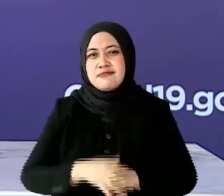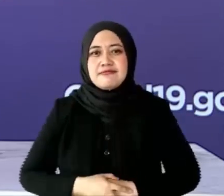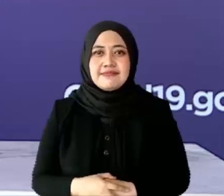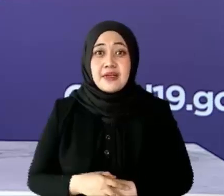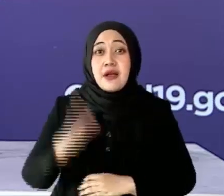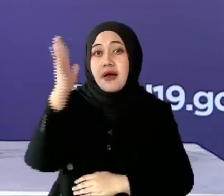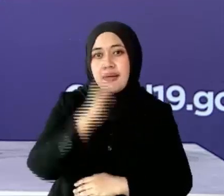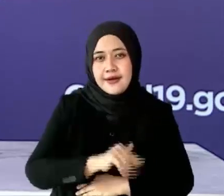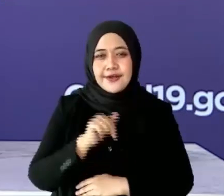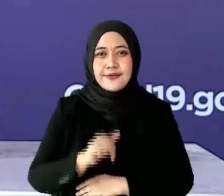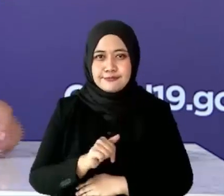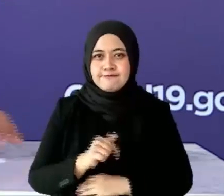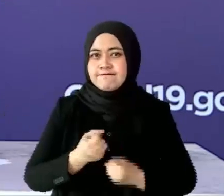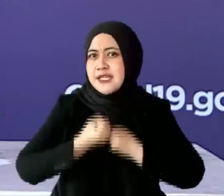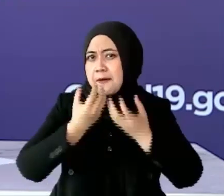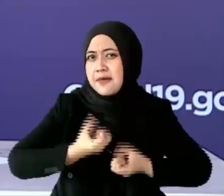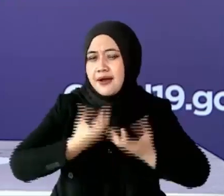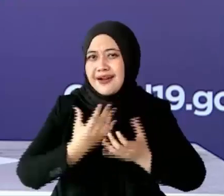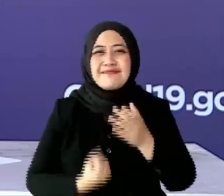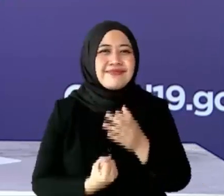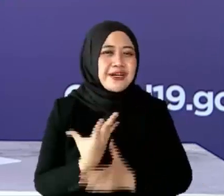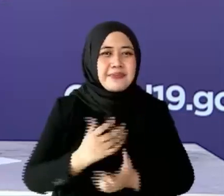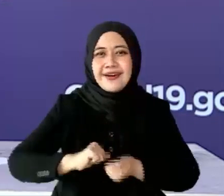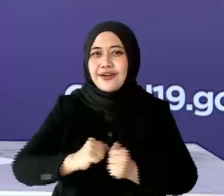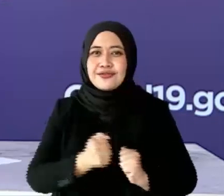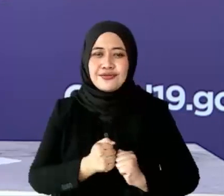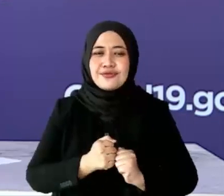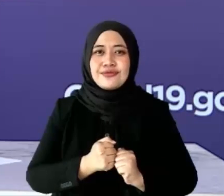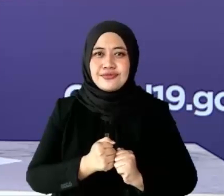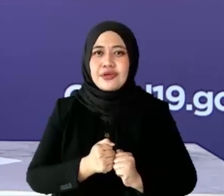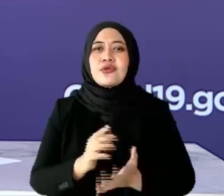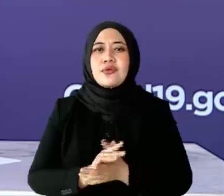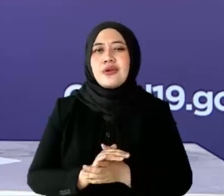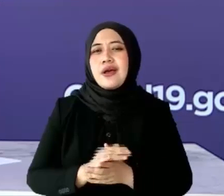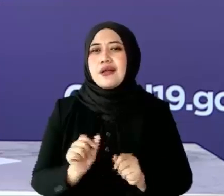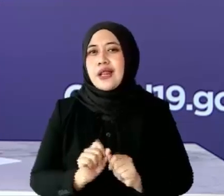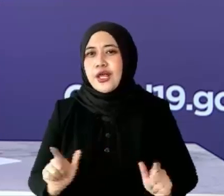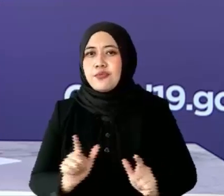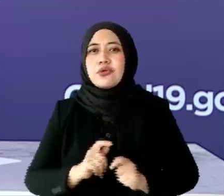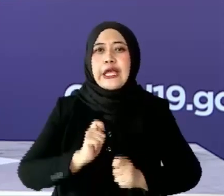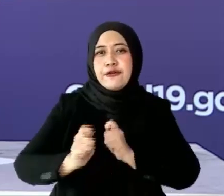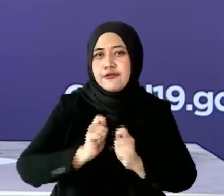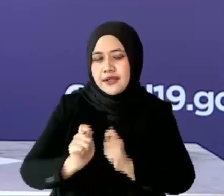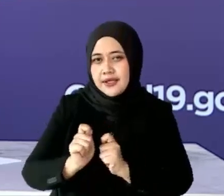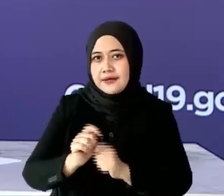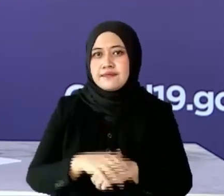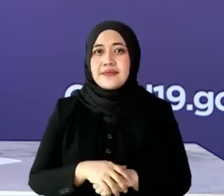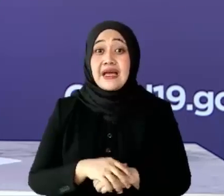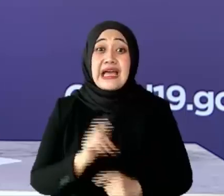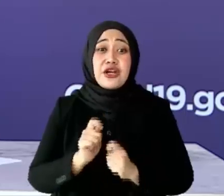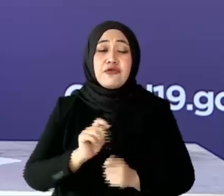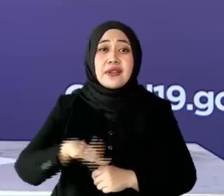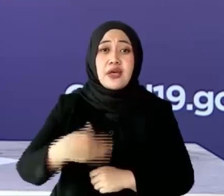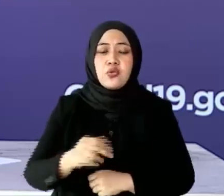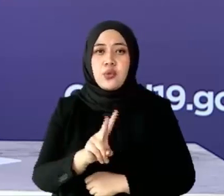Pada hari ini saya akan menyampaikan terkait perkembangan kasus pasca Idul Fitri, jika dibandingkan antara Idul